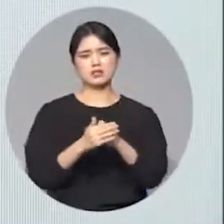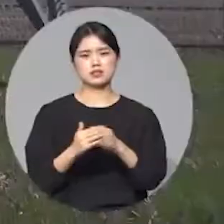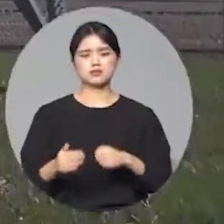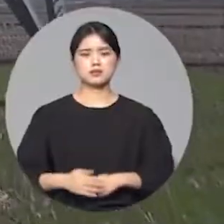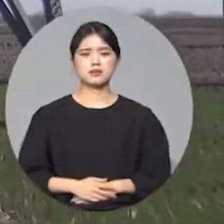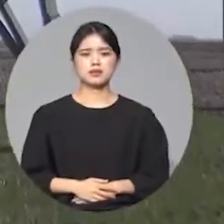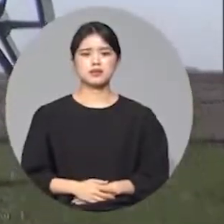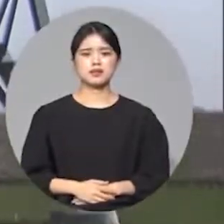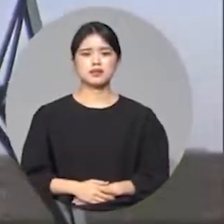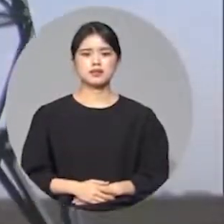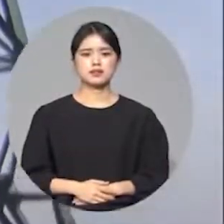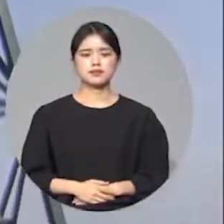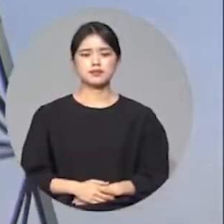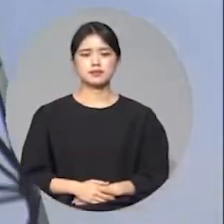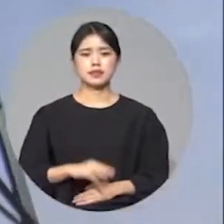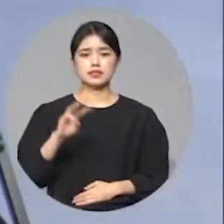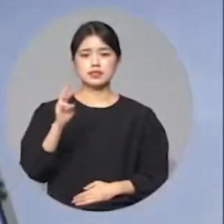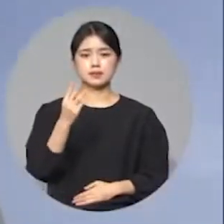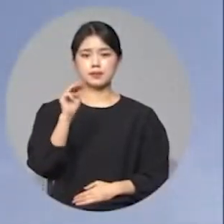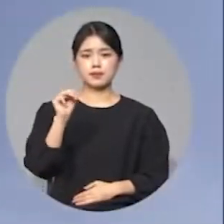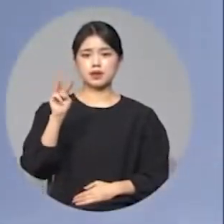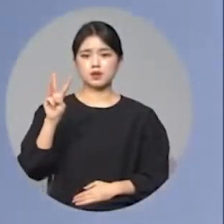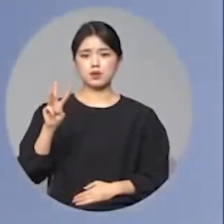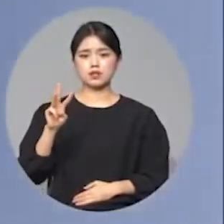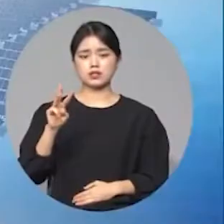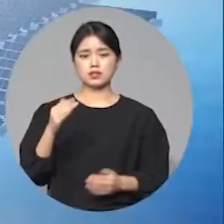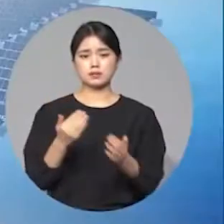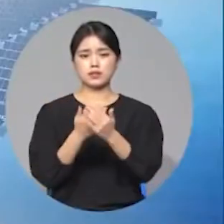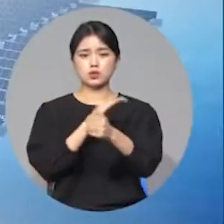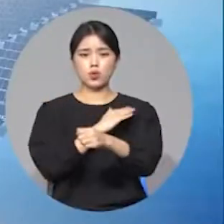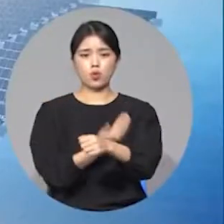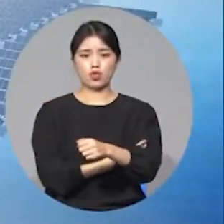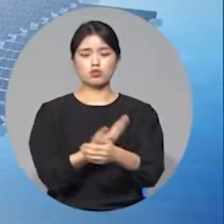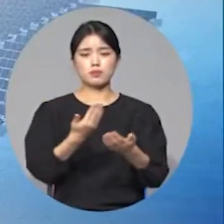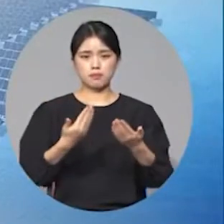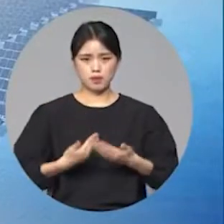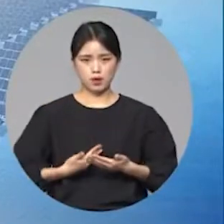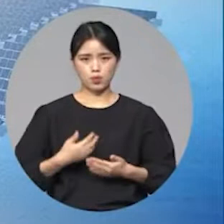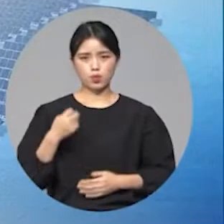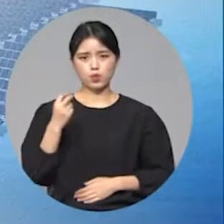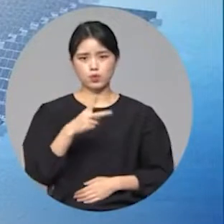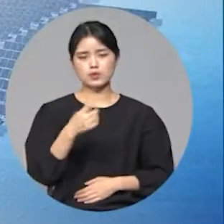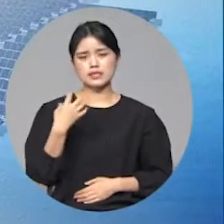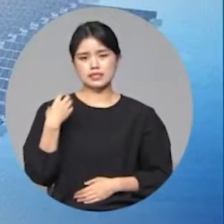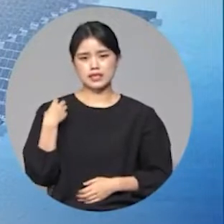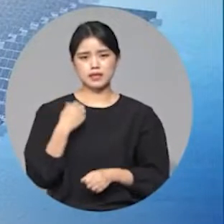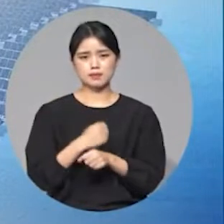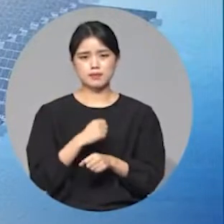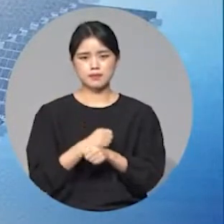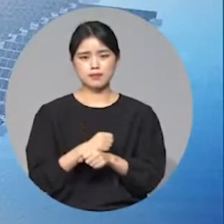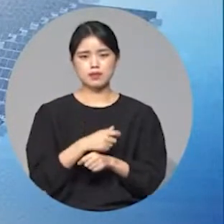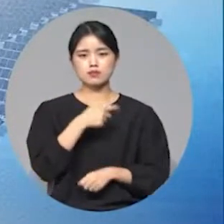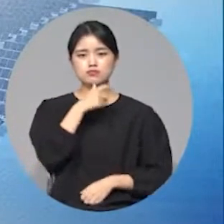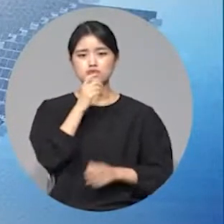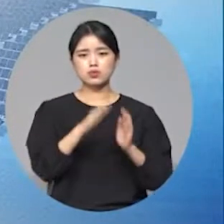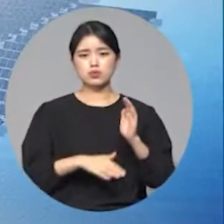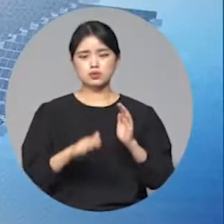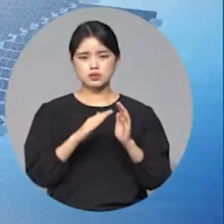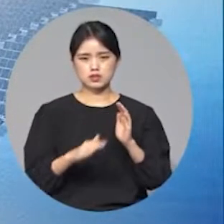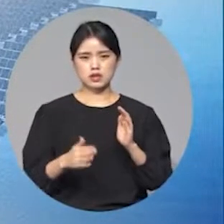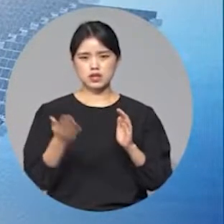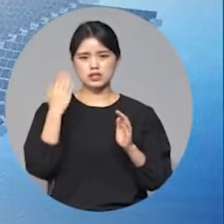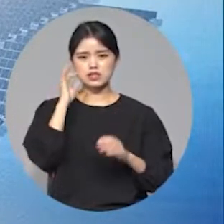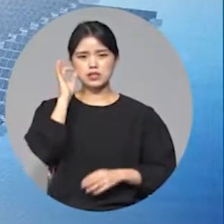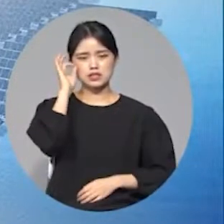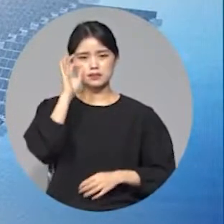때문입니다. 300메가와트 발전권을 인센티브로 받고 송변전을 책임지기로 한 한국수력원자력이 지난